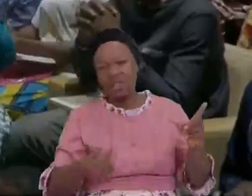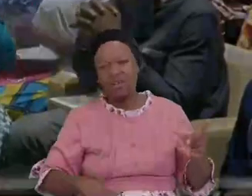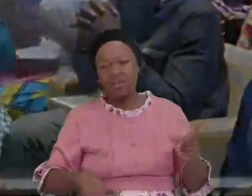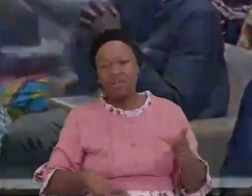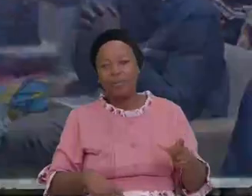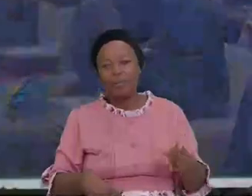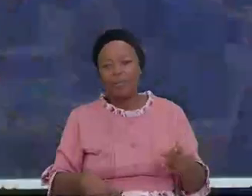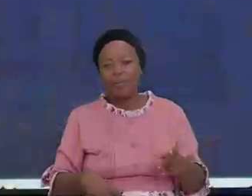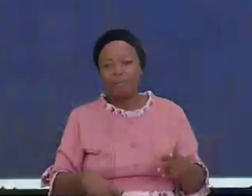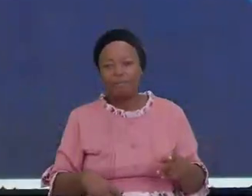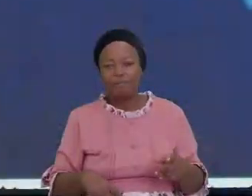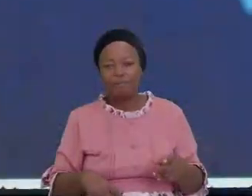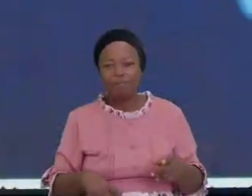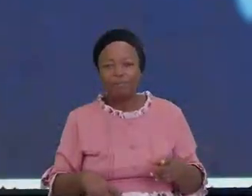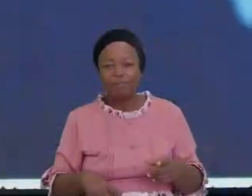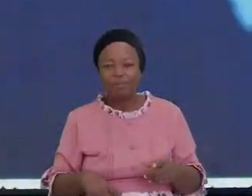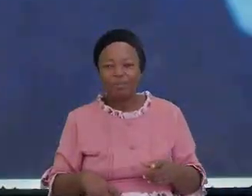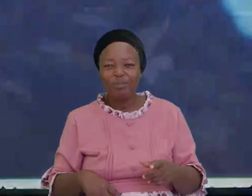Est-ce que c'est possible?